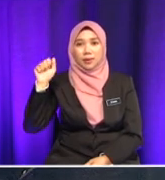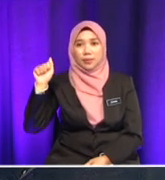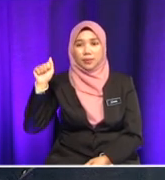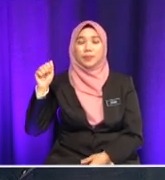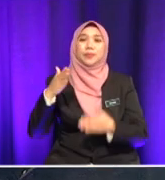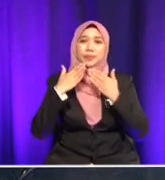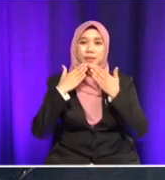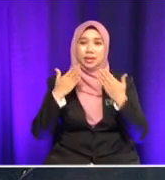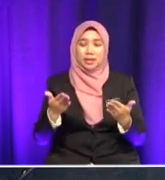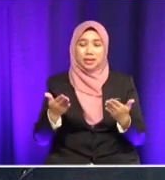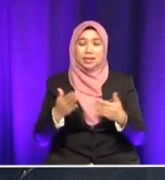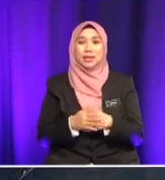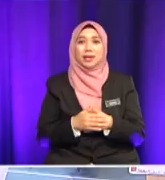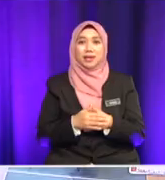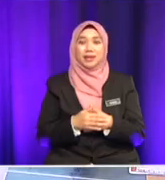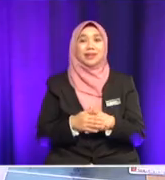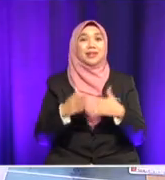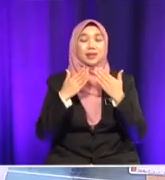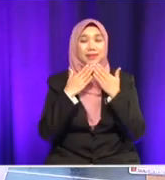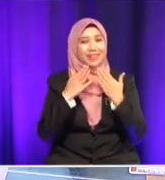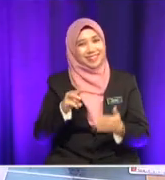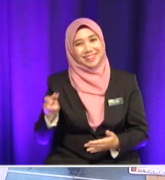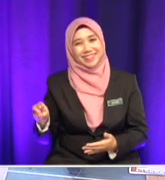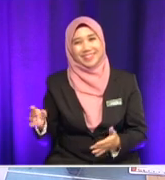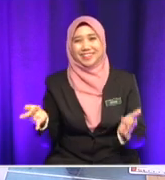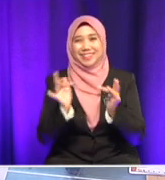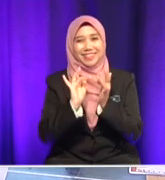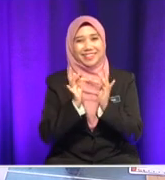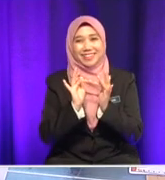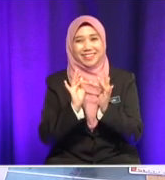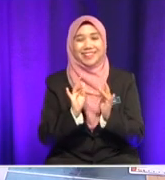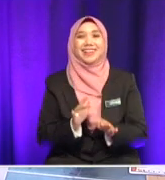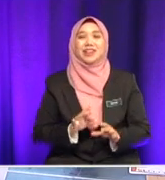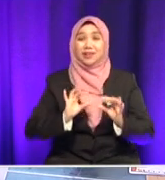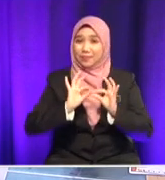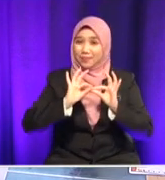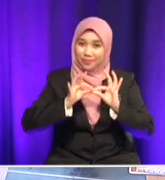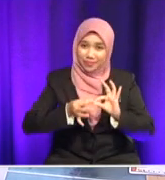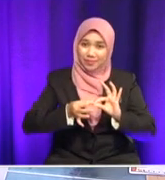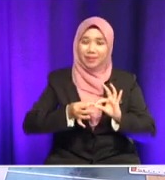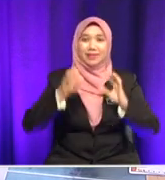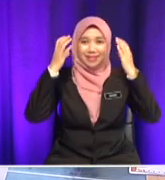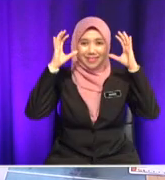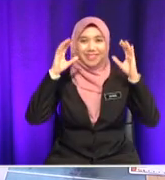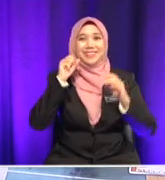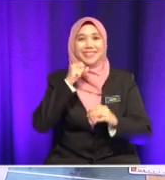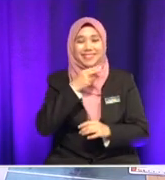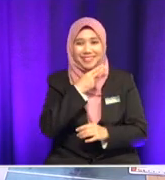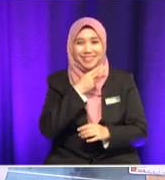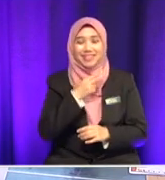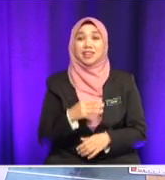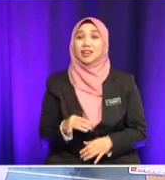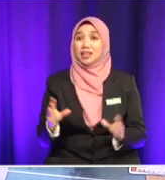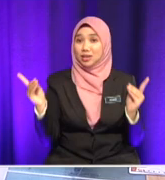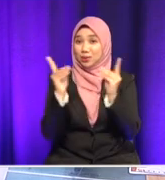kasih ilmu pada hari ini dan juga terima kasih murid-murid dalam kalian dan tidak lupa juga kepada juru bahasa Indonesia sehingga